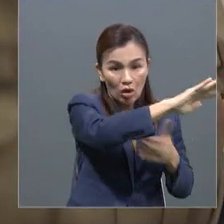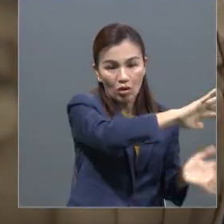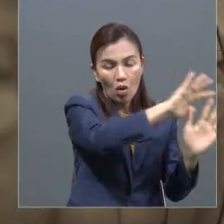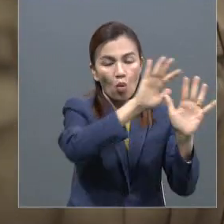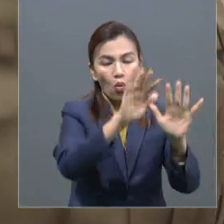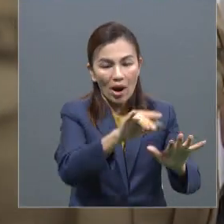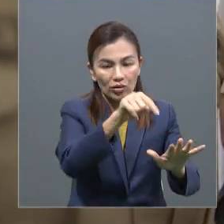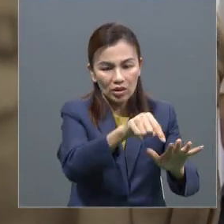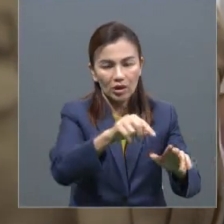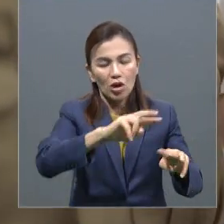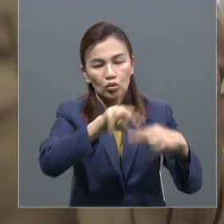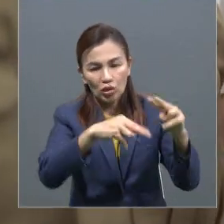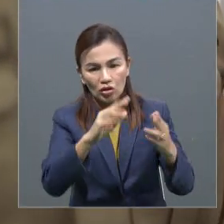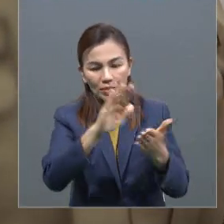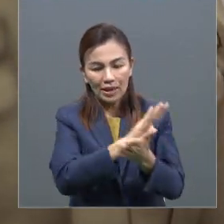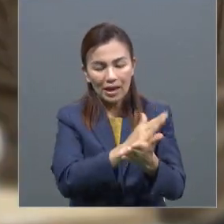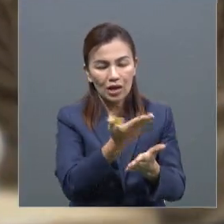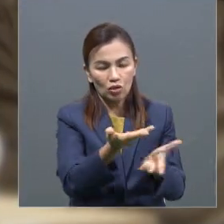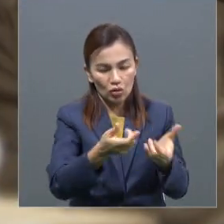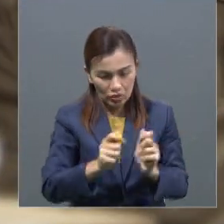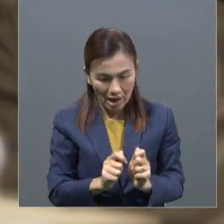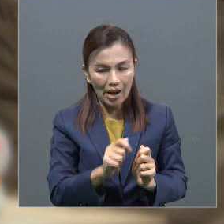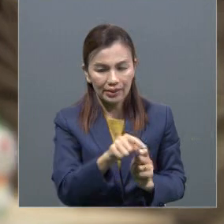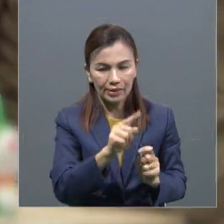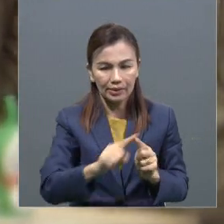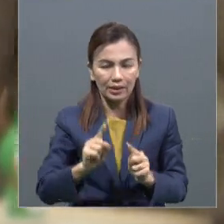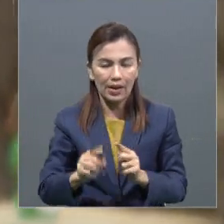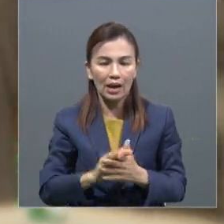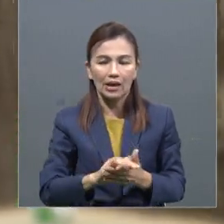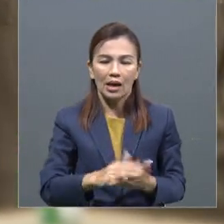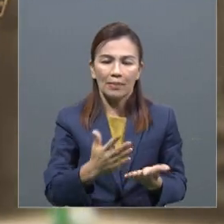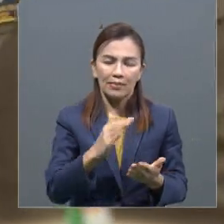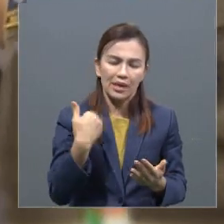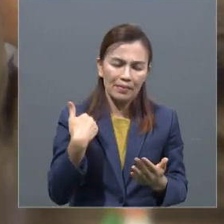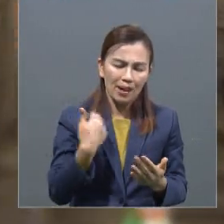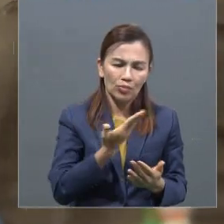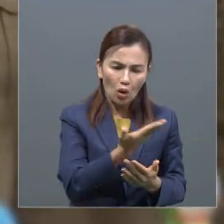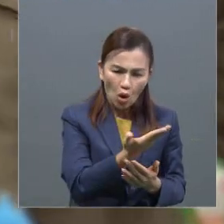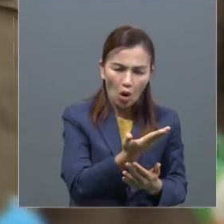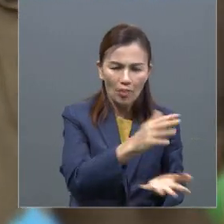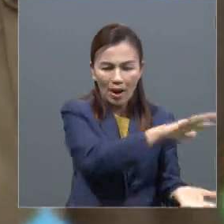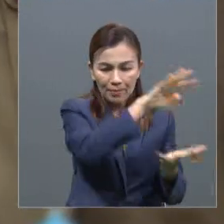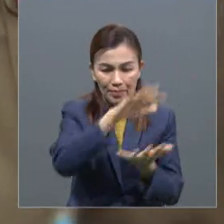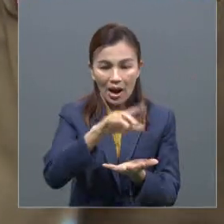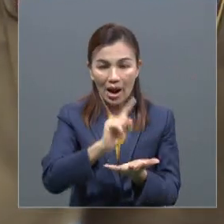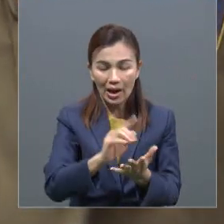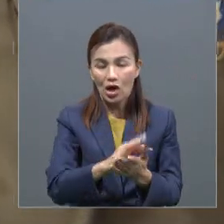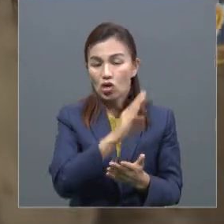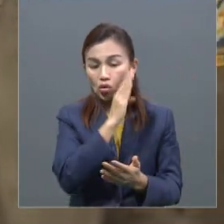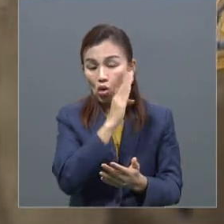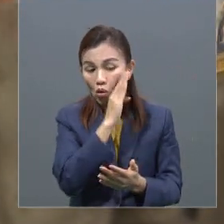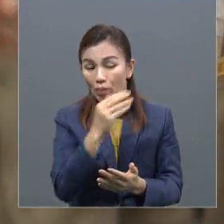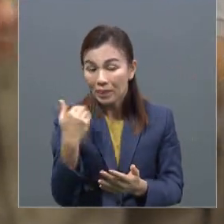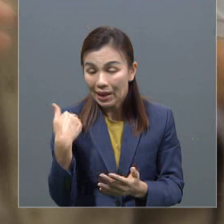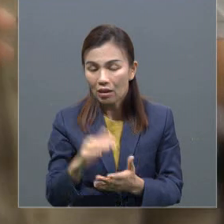เพราะฉะนั้นต้องตรวจสอบใบอนุญาตในการนำเข้าสินค้าด้วยว่าเป็นการนำเข้าอะไรถ้าสำแดงเอกสารเท็จอาจมีโทษจำคุก